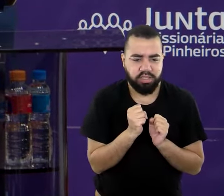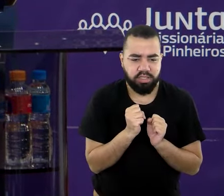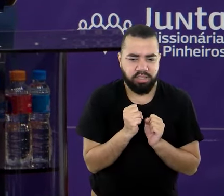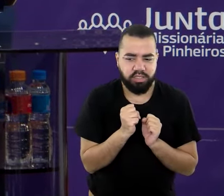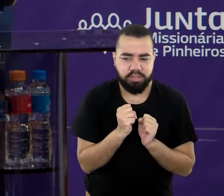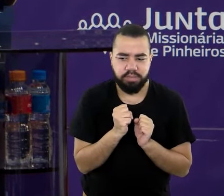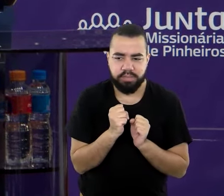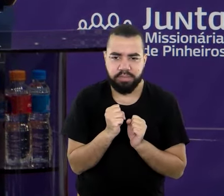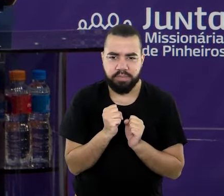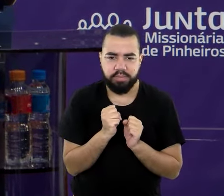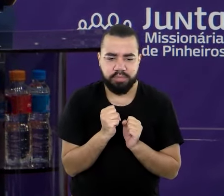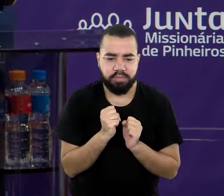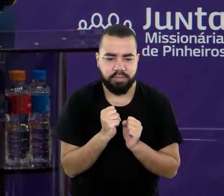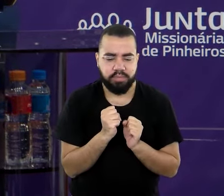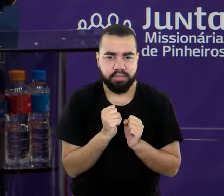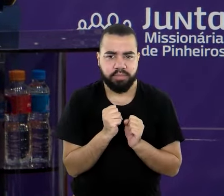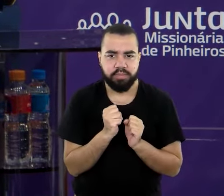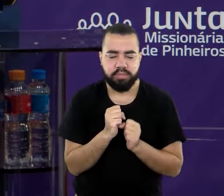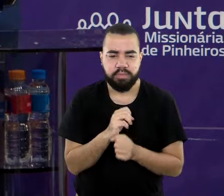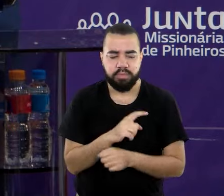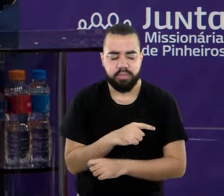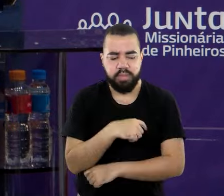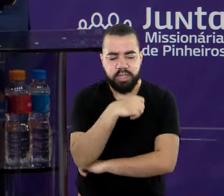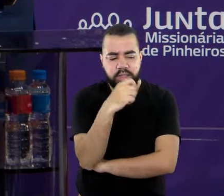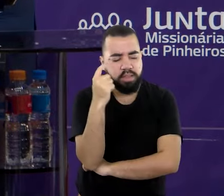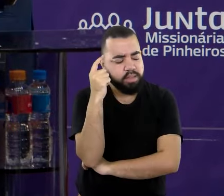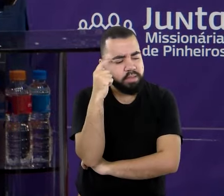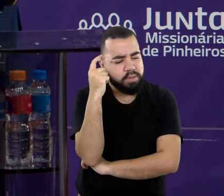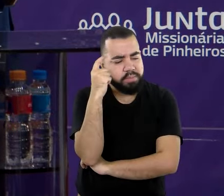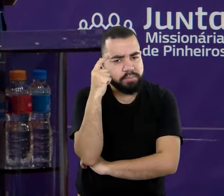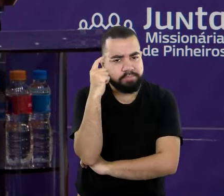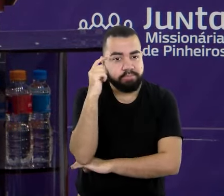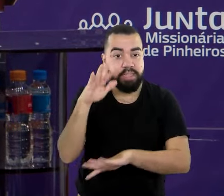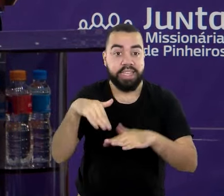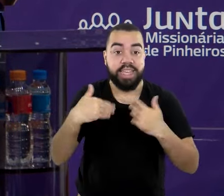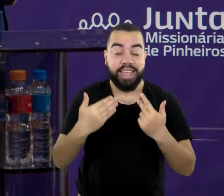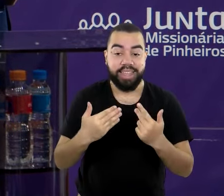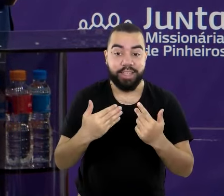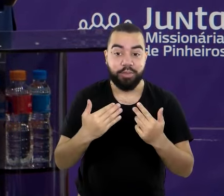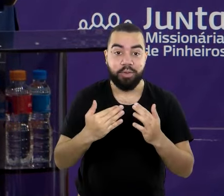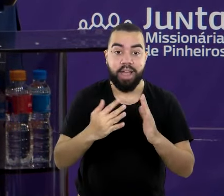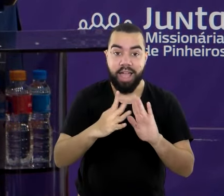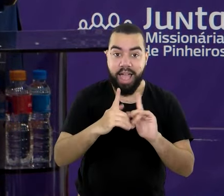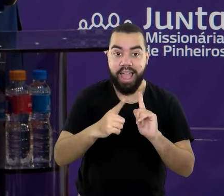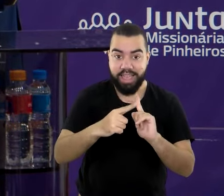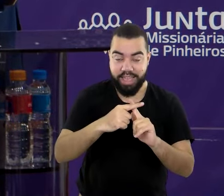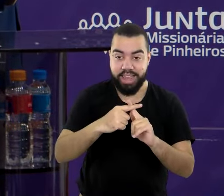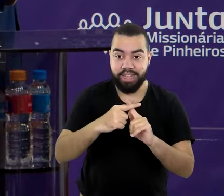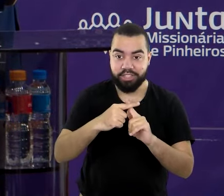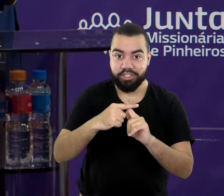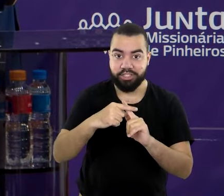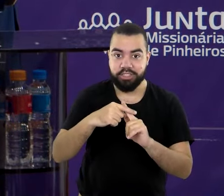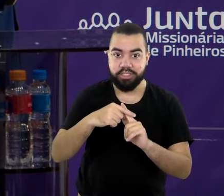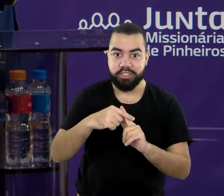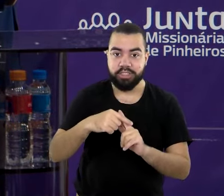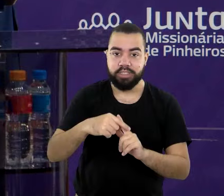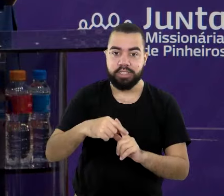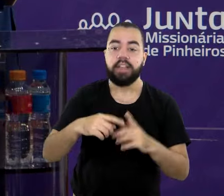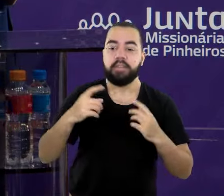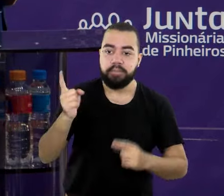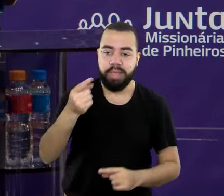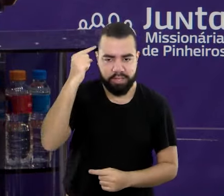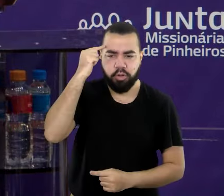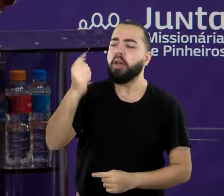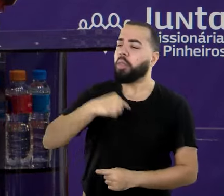다 그날은 벌거벗지 않고 옷을 다 입었답니다. E por isso eles decidiram, pelo menos nesse dia vamos todo mundo